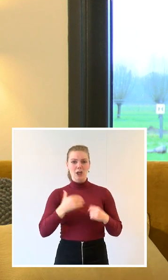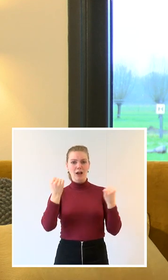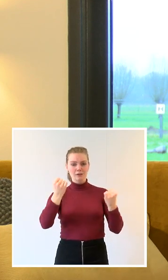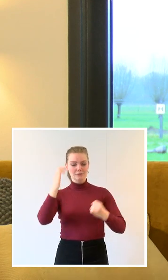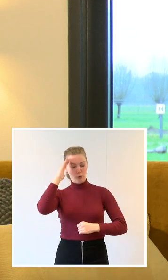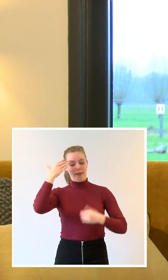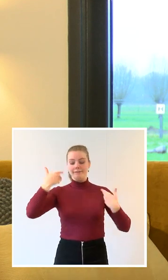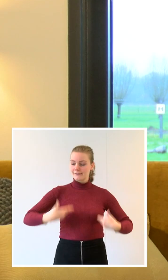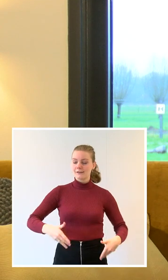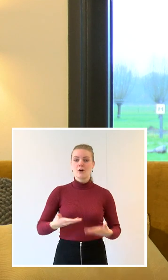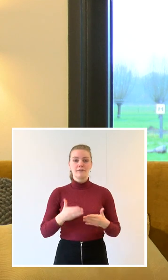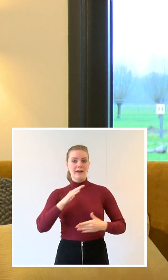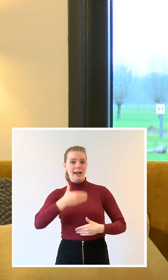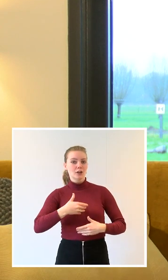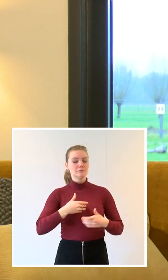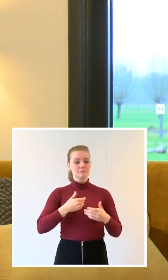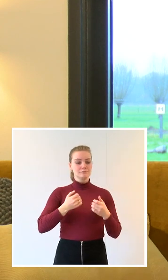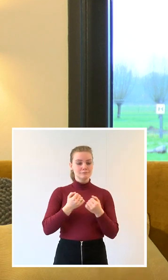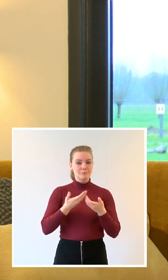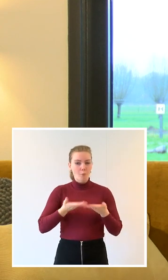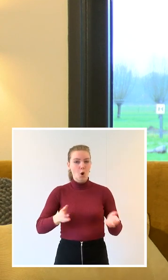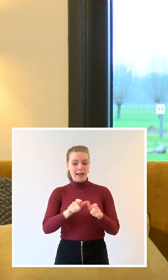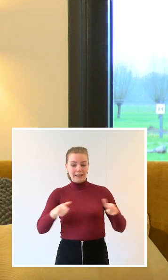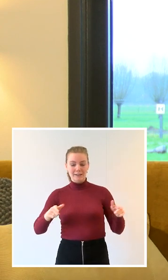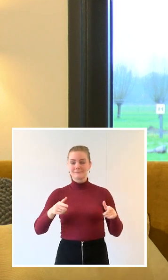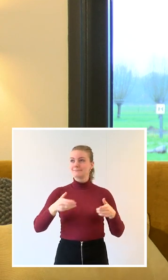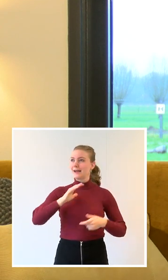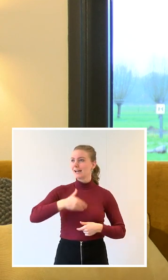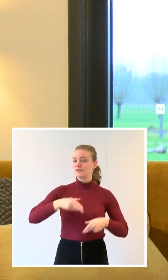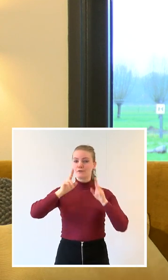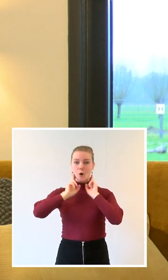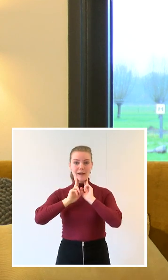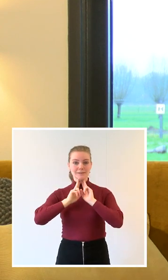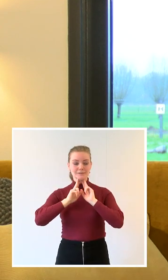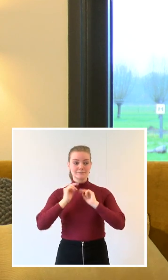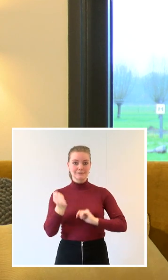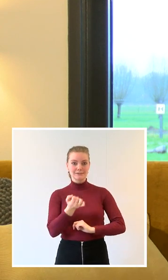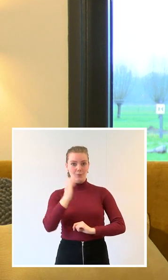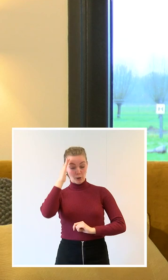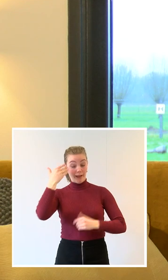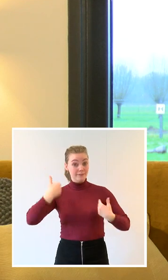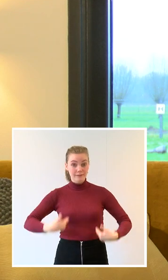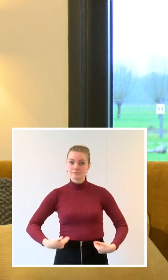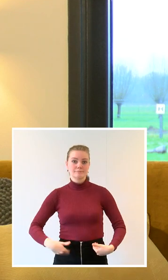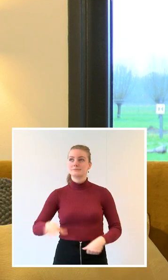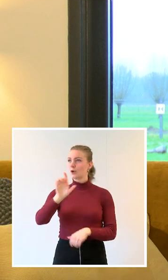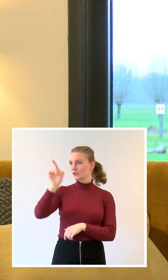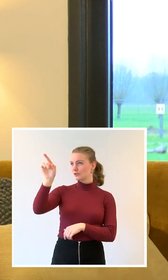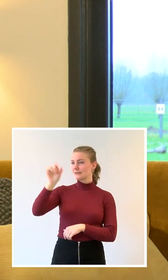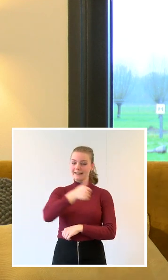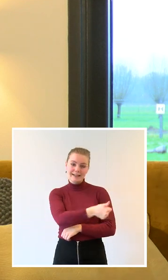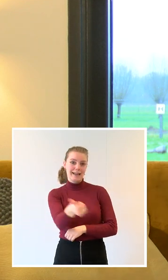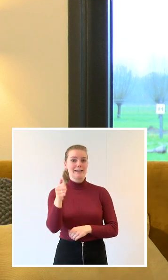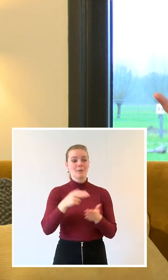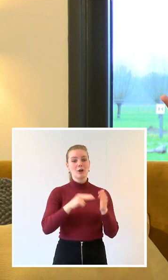eigen vroomheid. God kan elk mens gebruiken. Hij werkt door mensen heen, ongeacht hoe